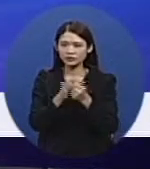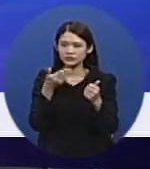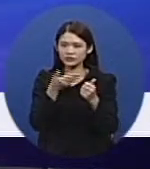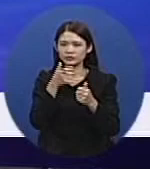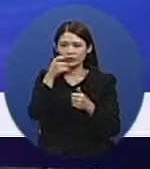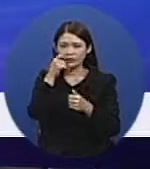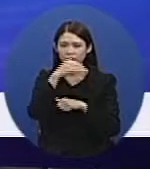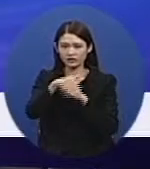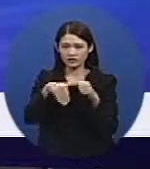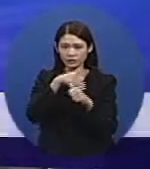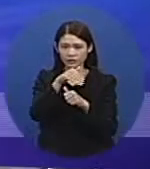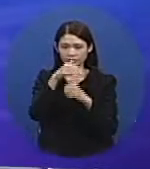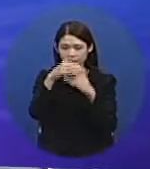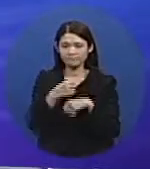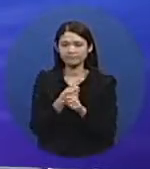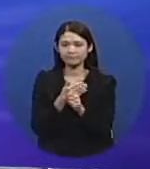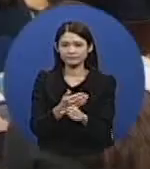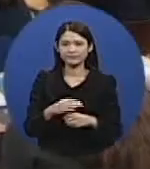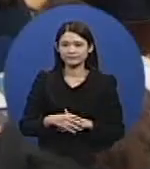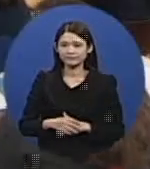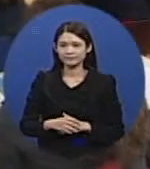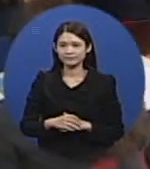있다고 합니다. 박정인 기자입니다.